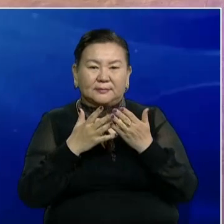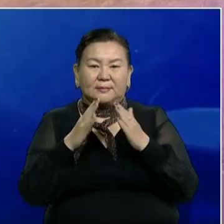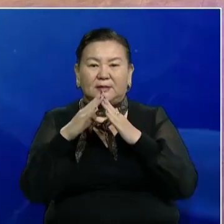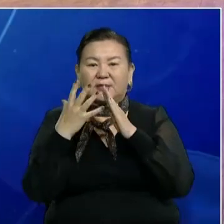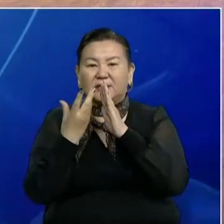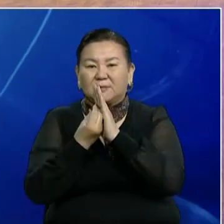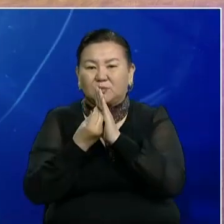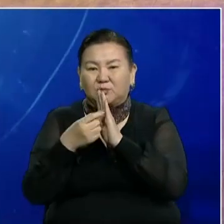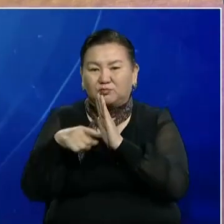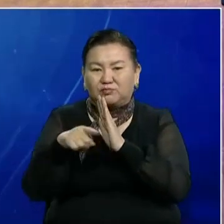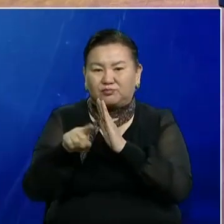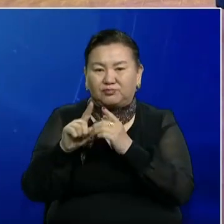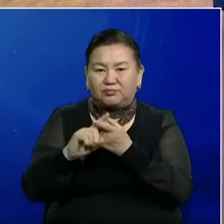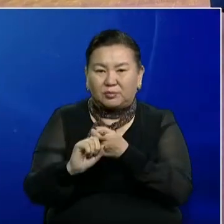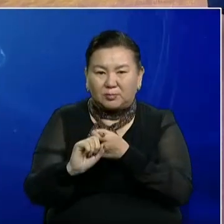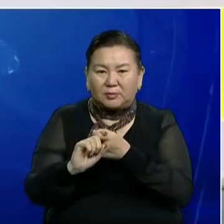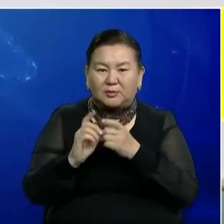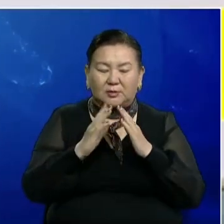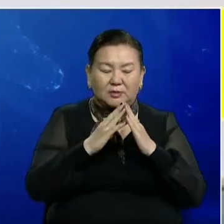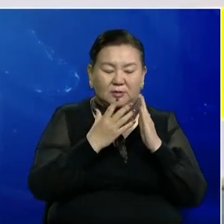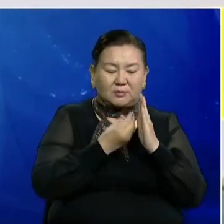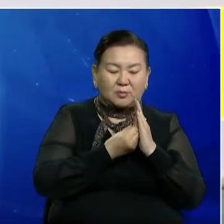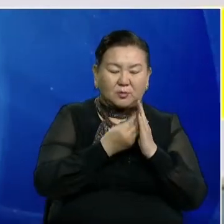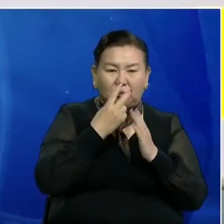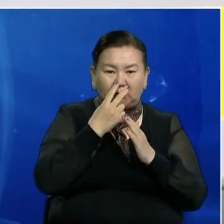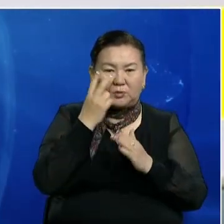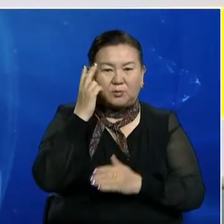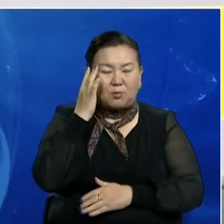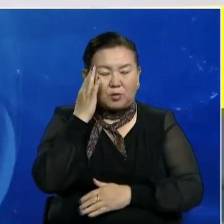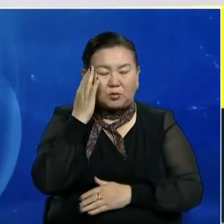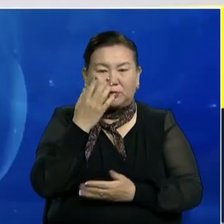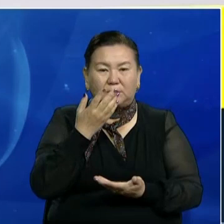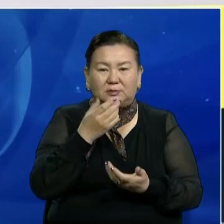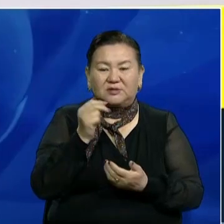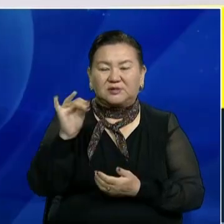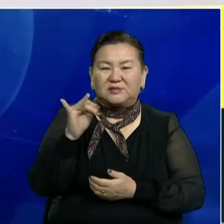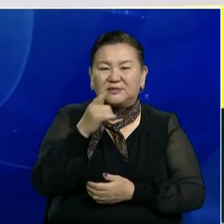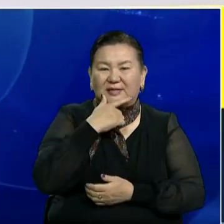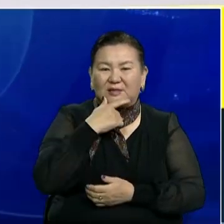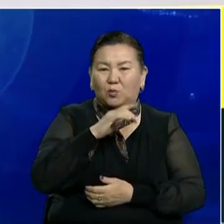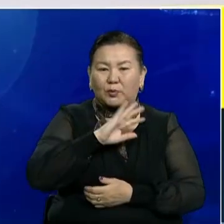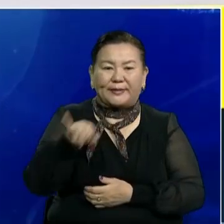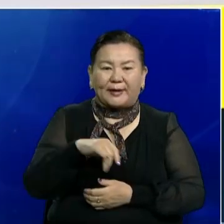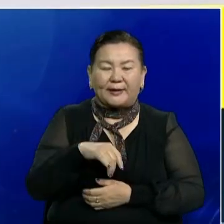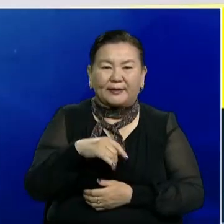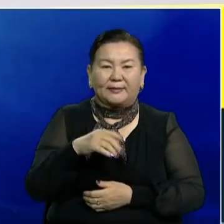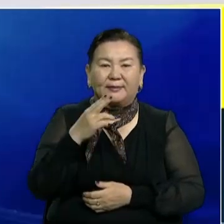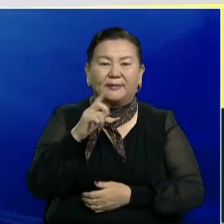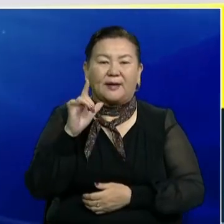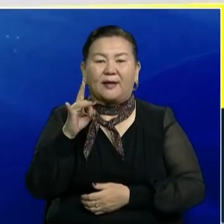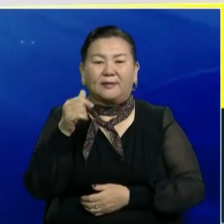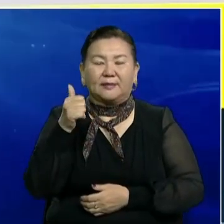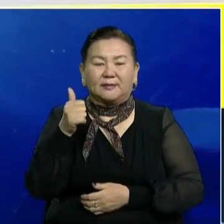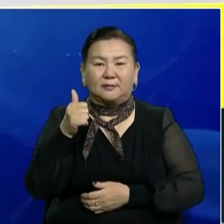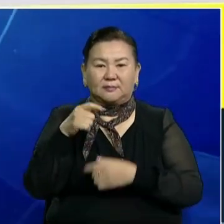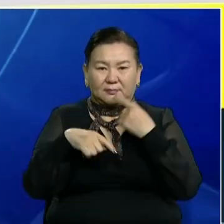бүлээс хамаардаг бас тохиолдол байдаг. Гэр бүлийн одоо ингээд үзэл бодол одоо гэрийнх нь чи чадахгүй юм чинь тэрэн дээр баха гэдэг ч юм уу.